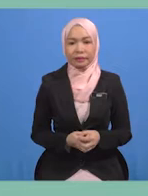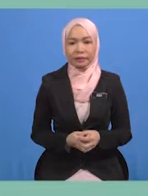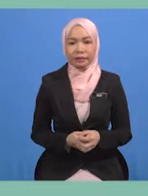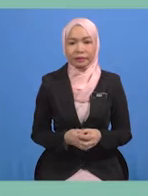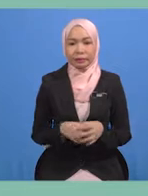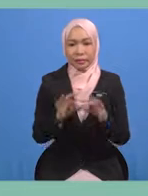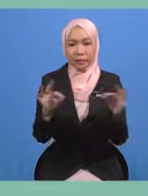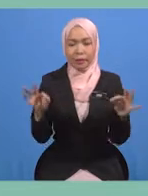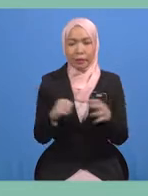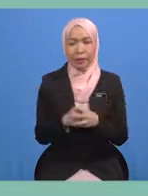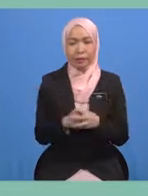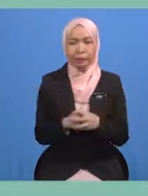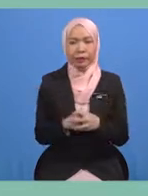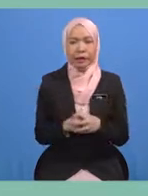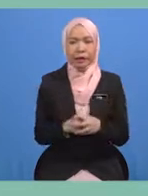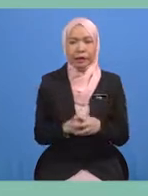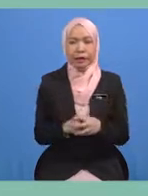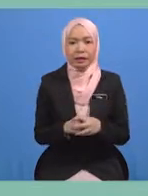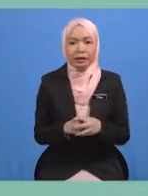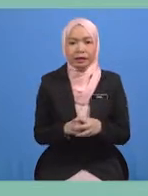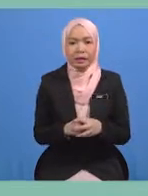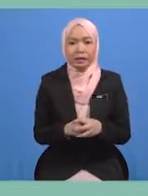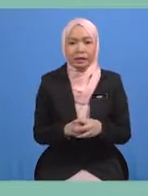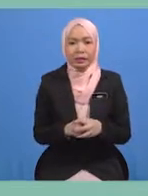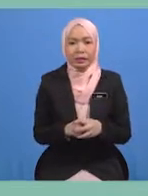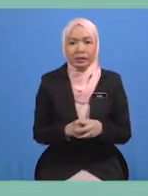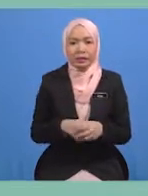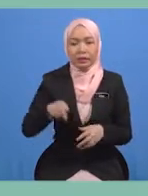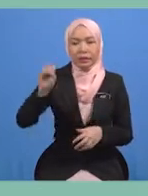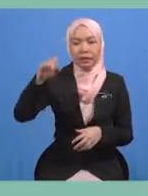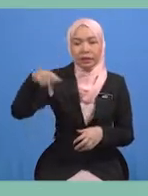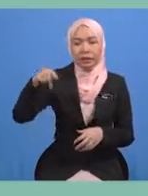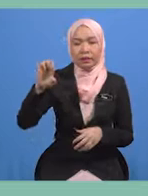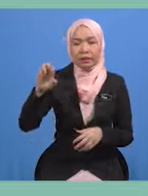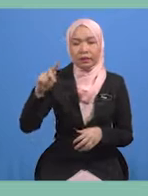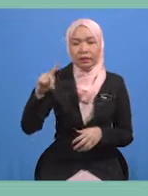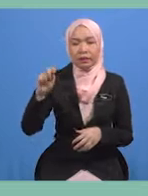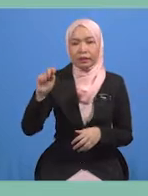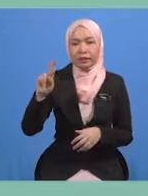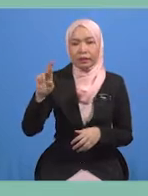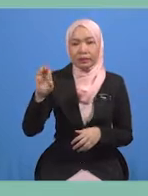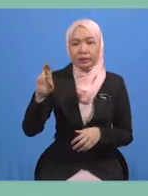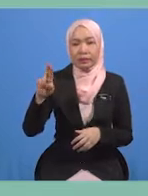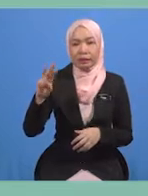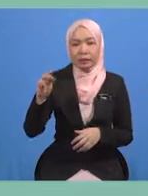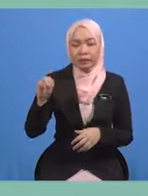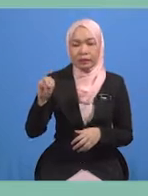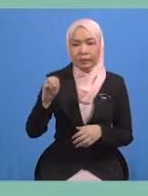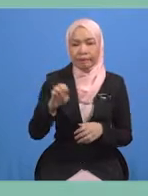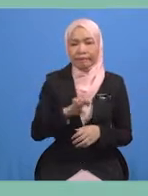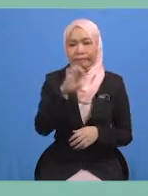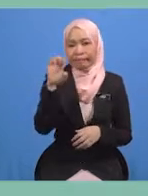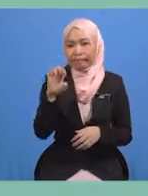Spektrum elektromagnet merupakan gelombang melintang yang boleh bergerak